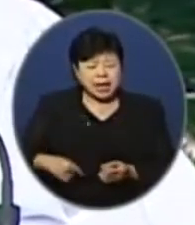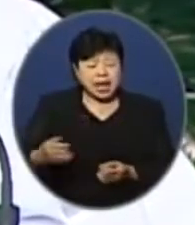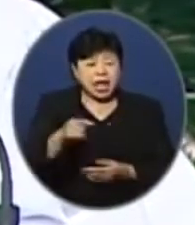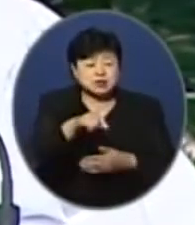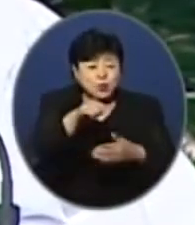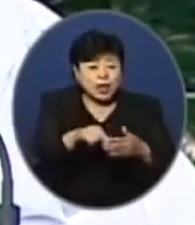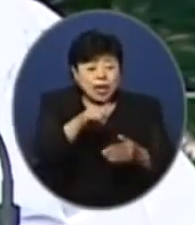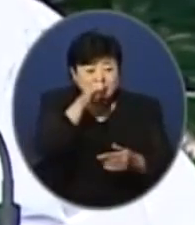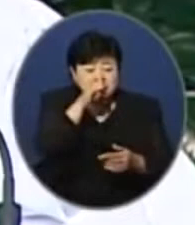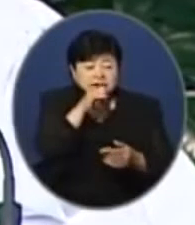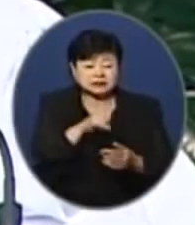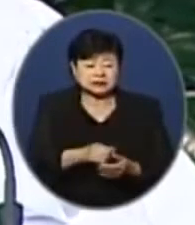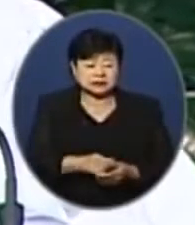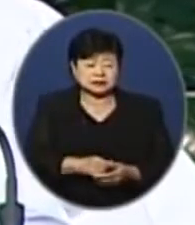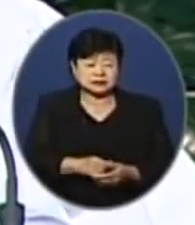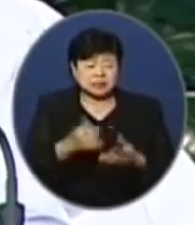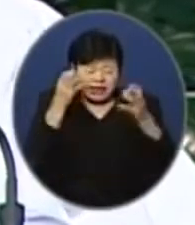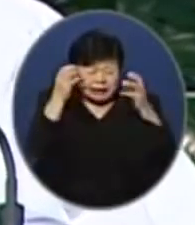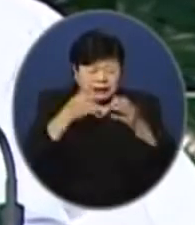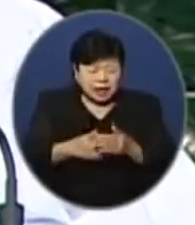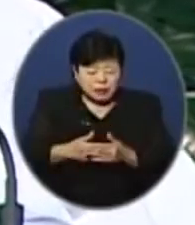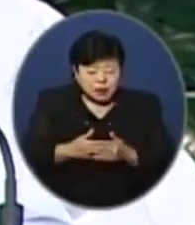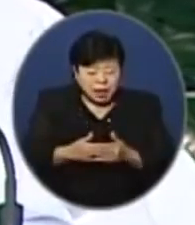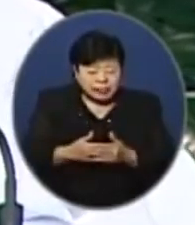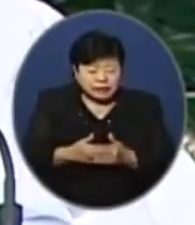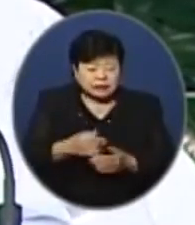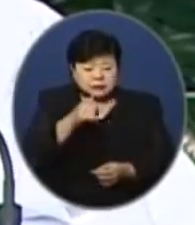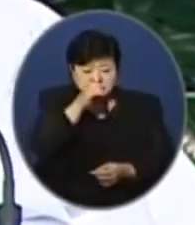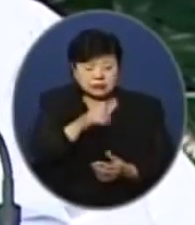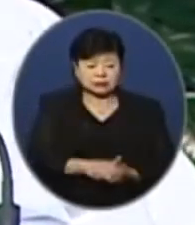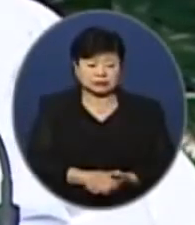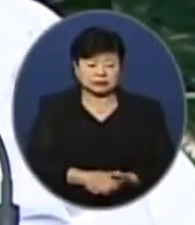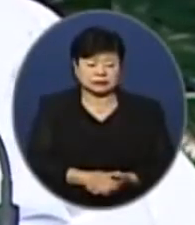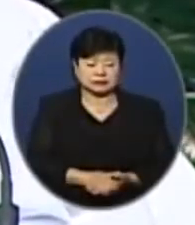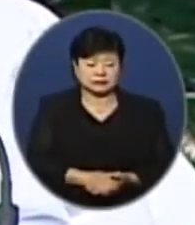태어날 때부터 왠지 모르는 불안과 염려 속에 자라는 그러한 그